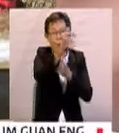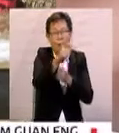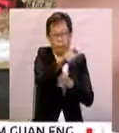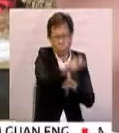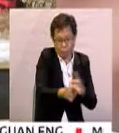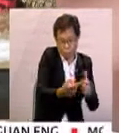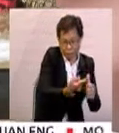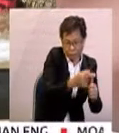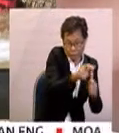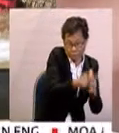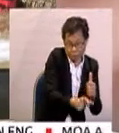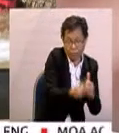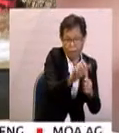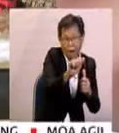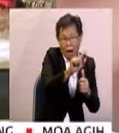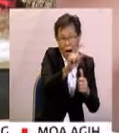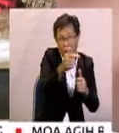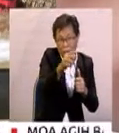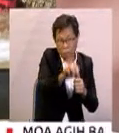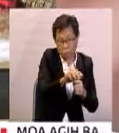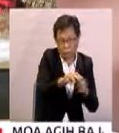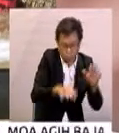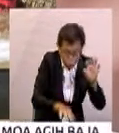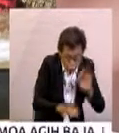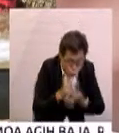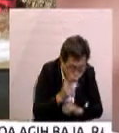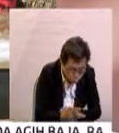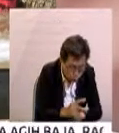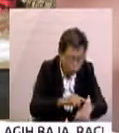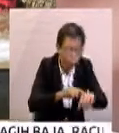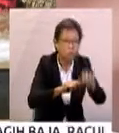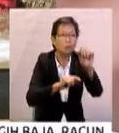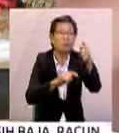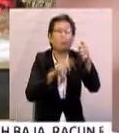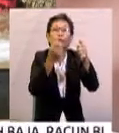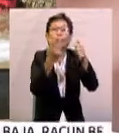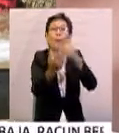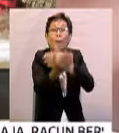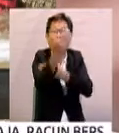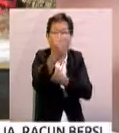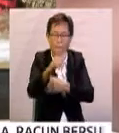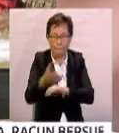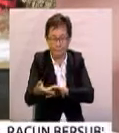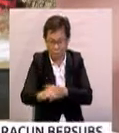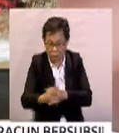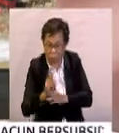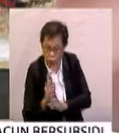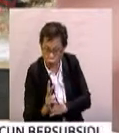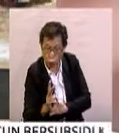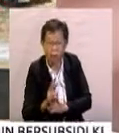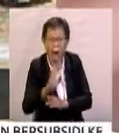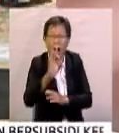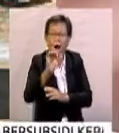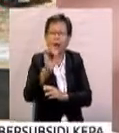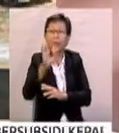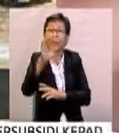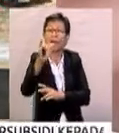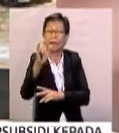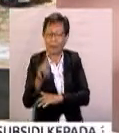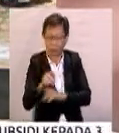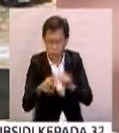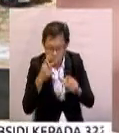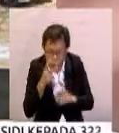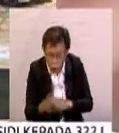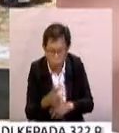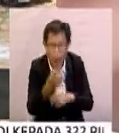pertama Alif Azam Azmin Azam dijumpai pukul 10.12 pagi. Manakala mayat kedua Muhammad Farid Nazmi Abdul Kadir